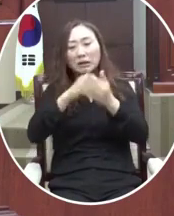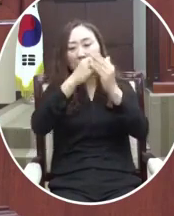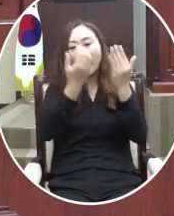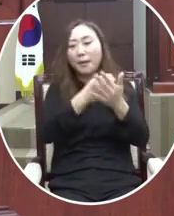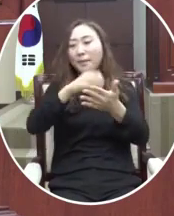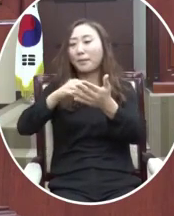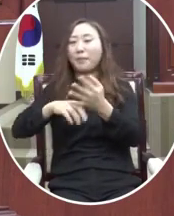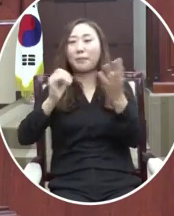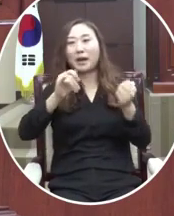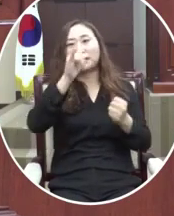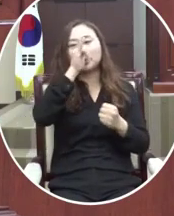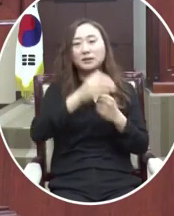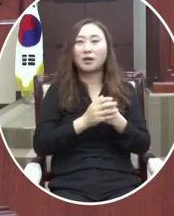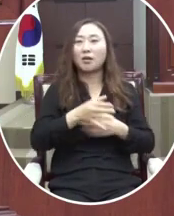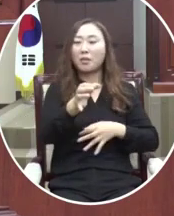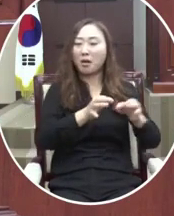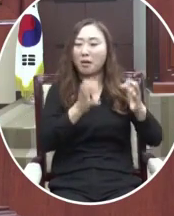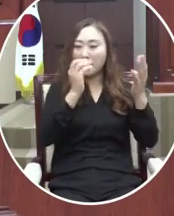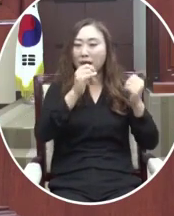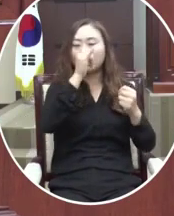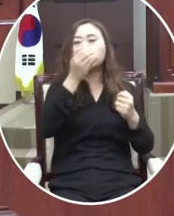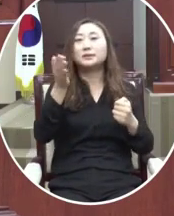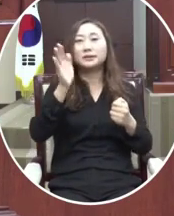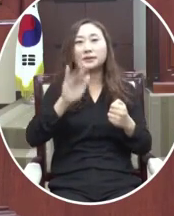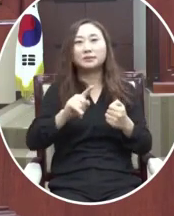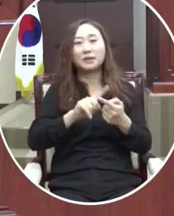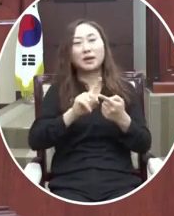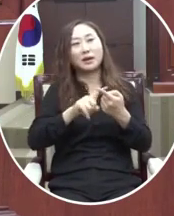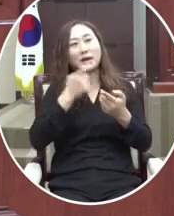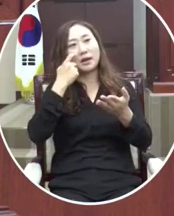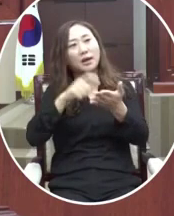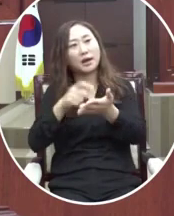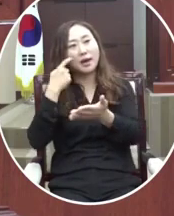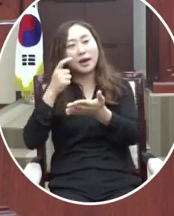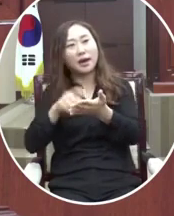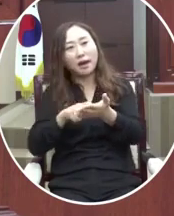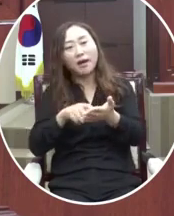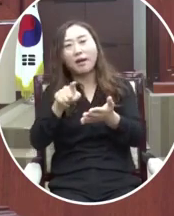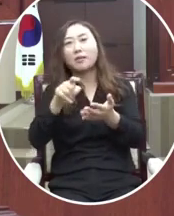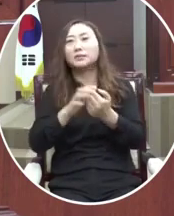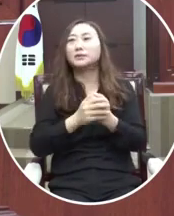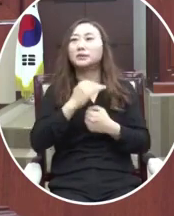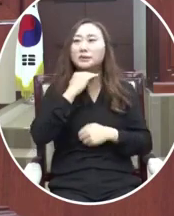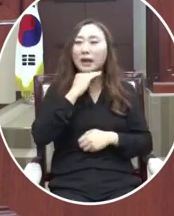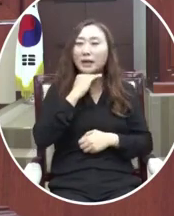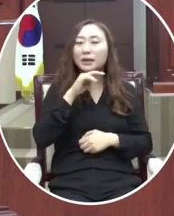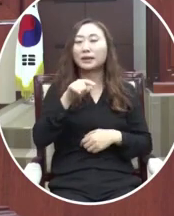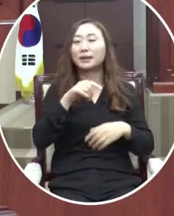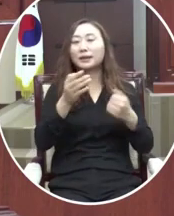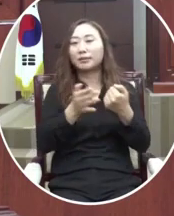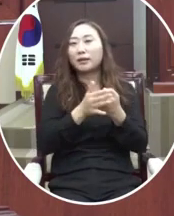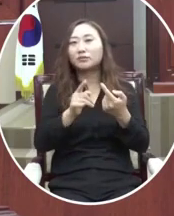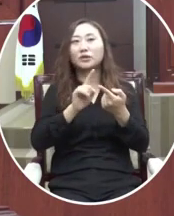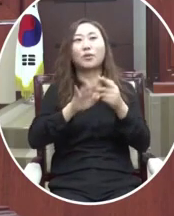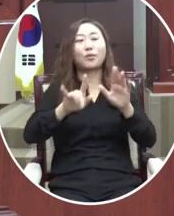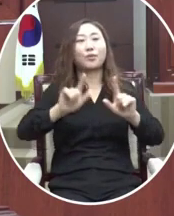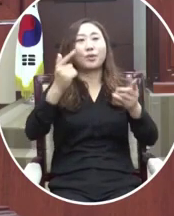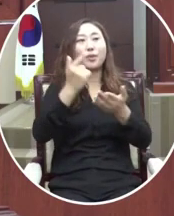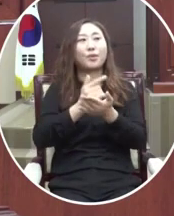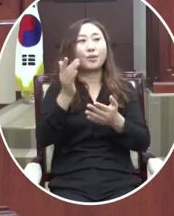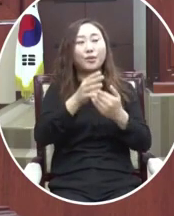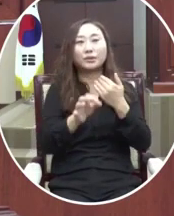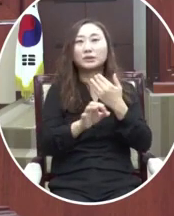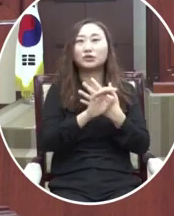세대입니다 경제 활동의 중추 인구이다 발굴되기 어려운 사각지대인 중장년층을 위해 노군 올